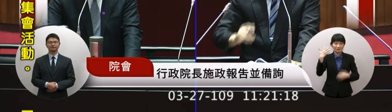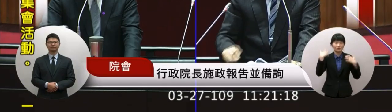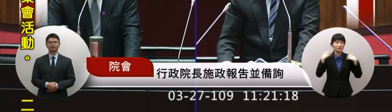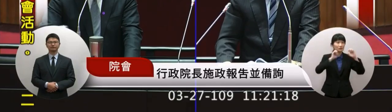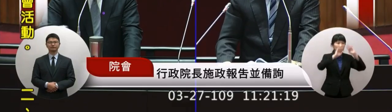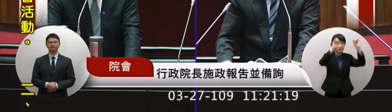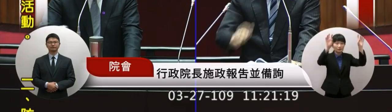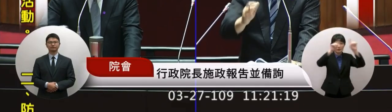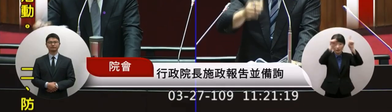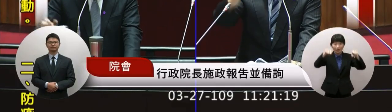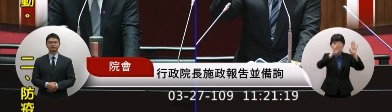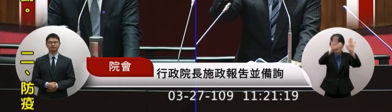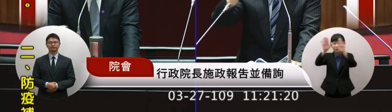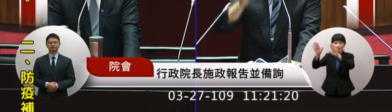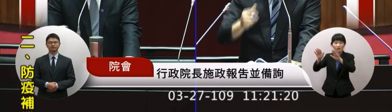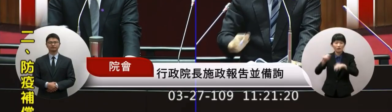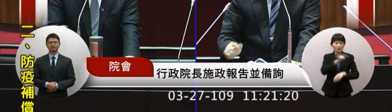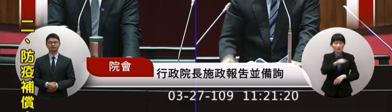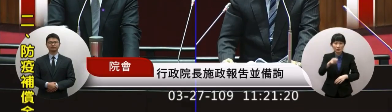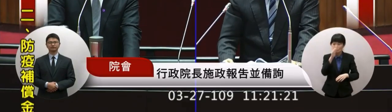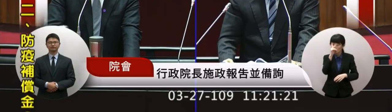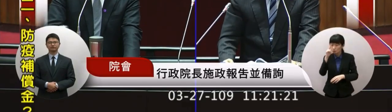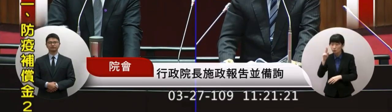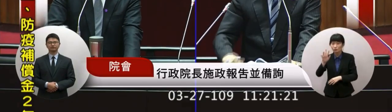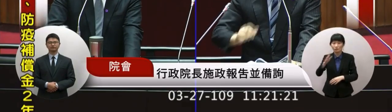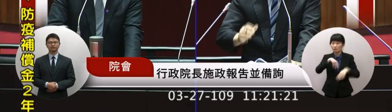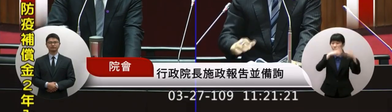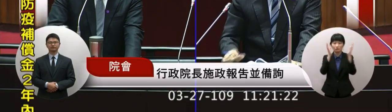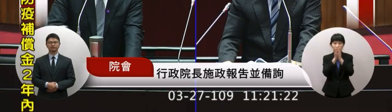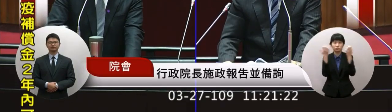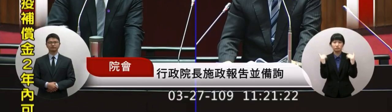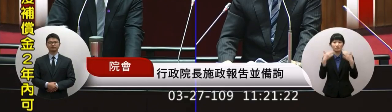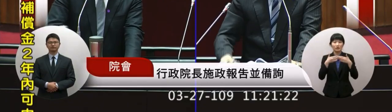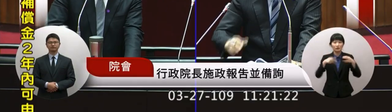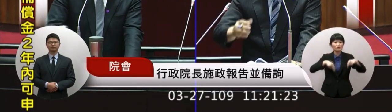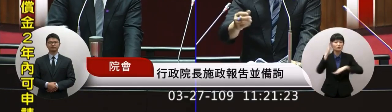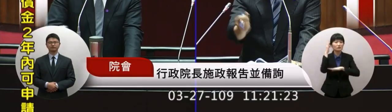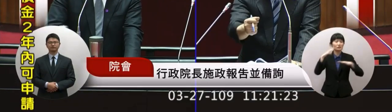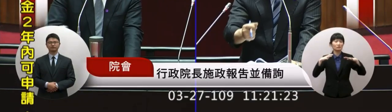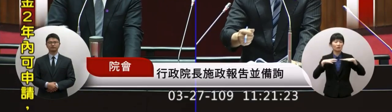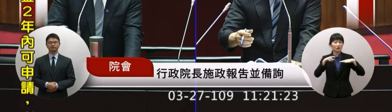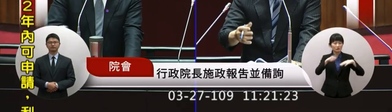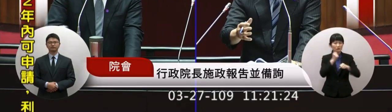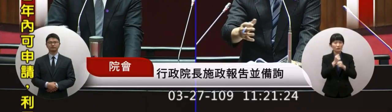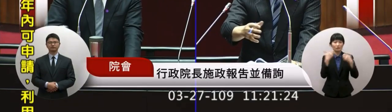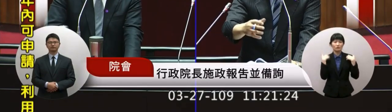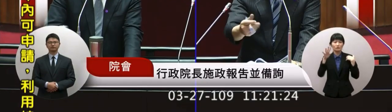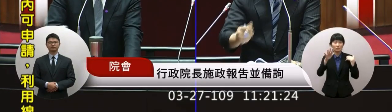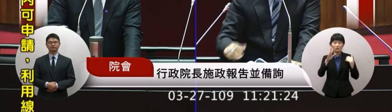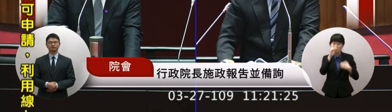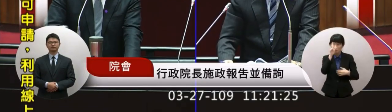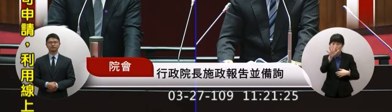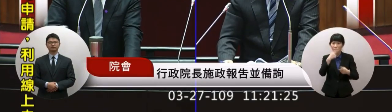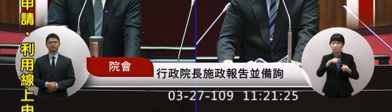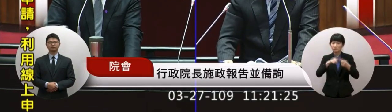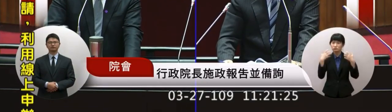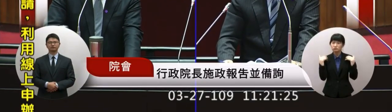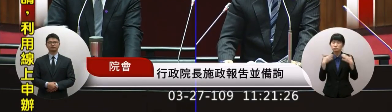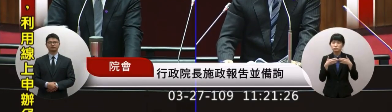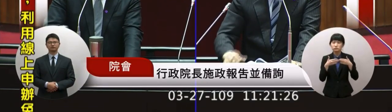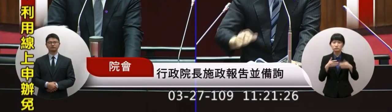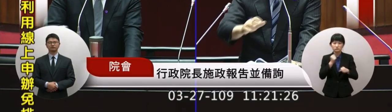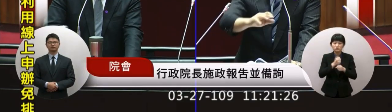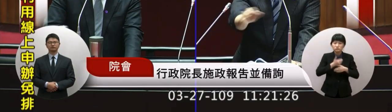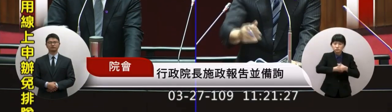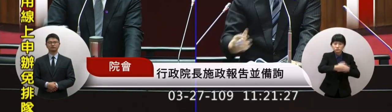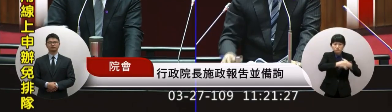那些人都要负责任。今天要是说一个行政官员你不必负责任，那做了一些不应该的工